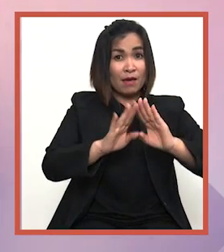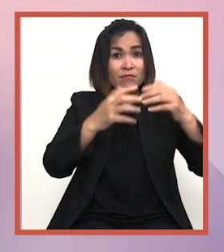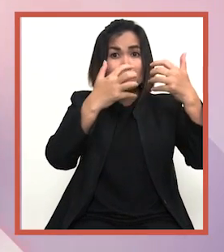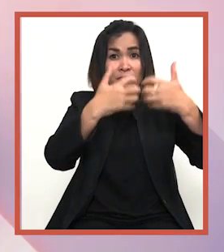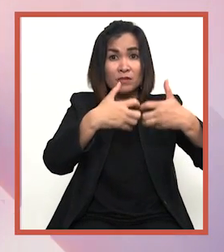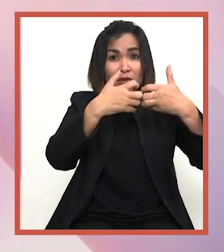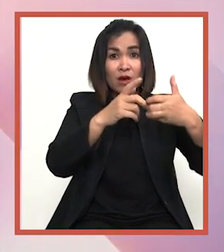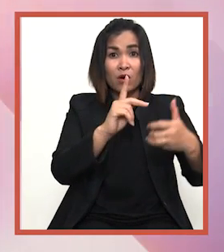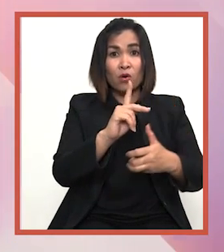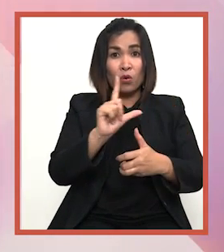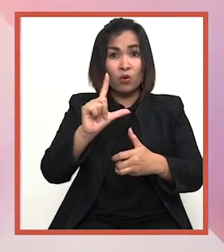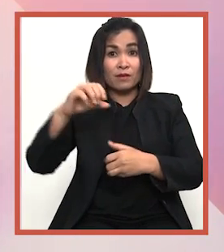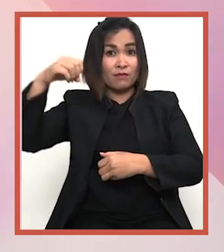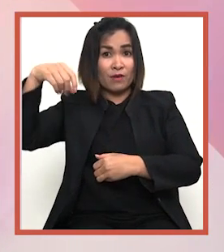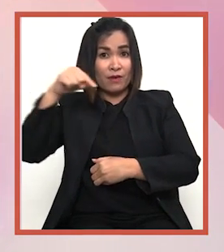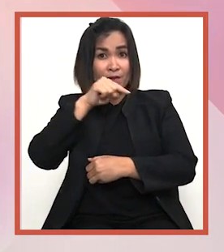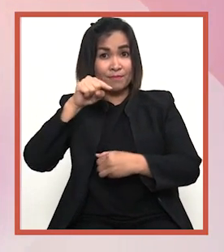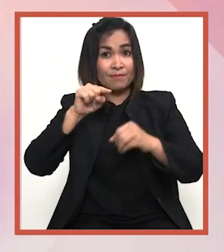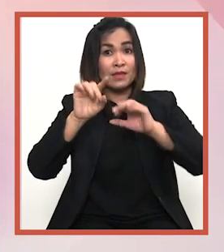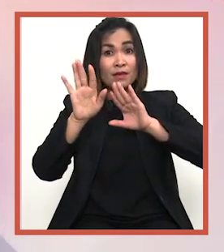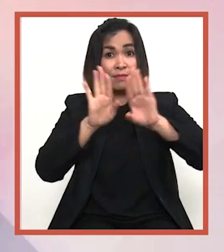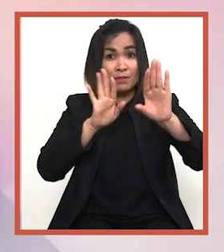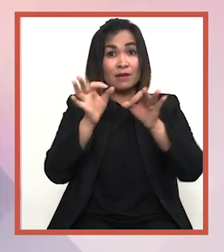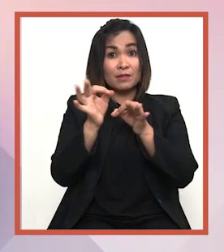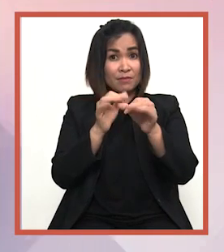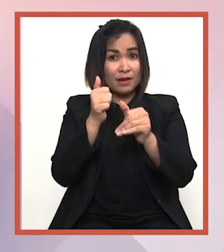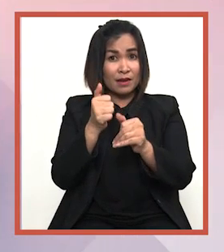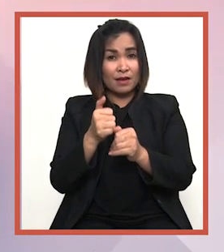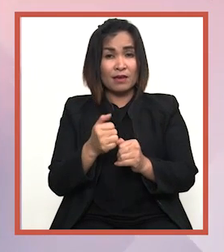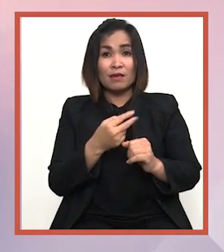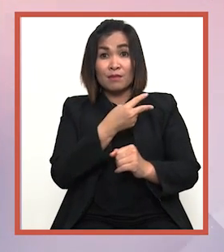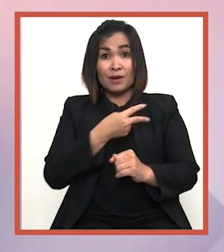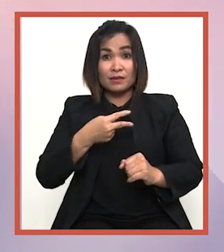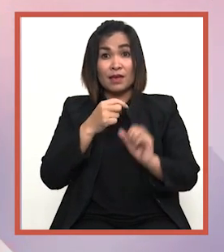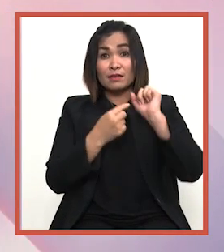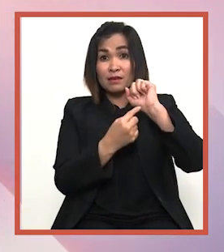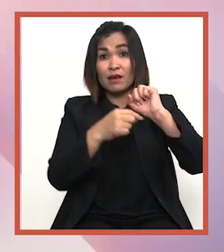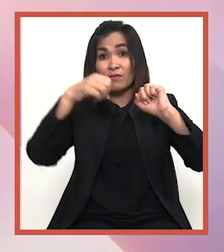ได้นักเรียนสามารถอธิบายภาษาที่เป็นสัญลักษณ์ทางไฟฟ้า